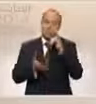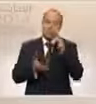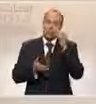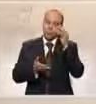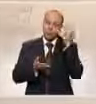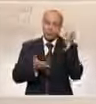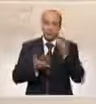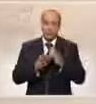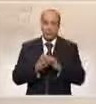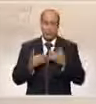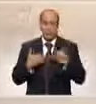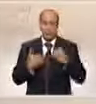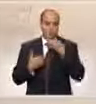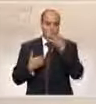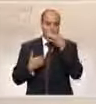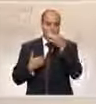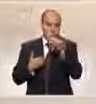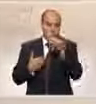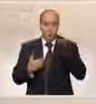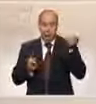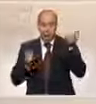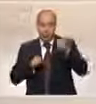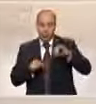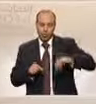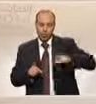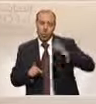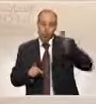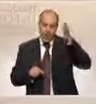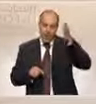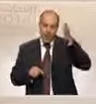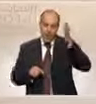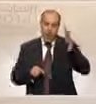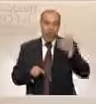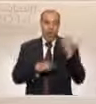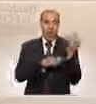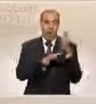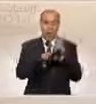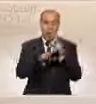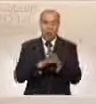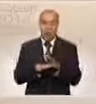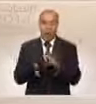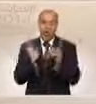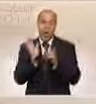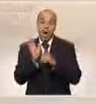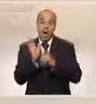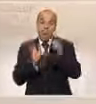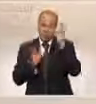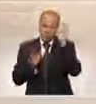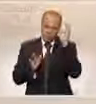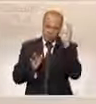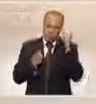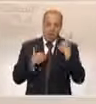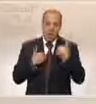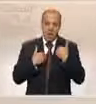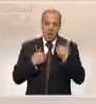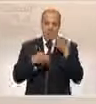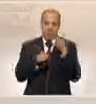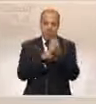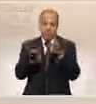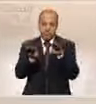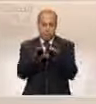اريد واعاده الامن للشباب اريد وا المحافظه على النظام الجمهوري اريد وتحقيق العداله